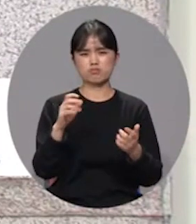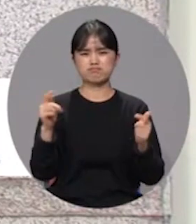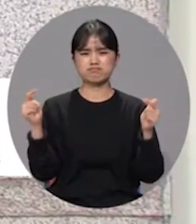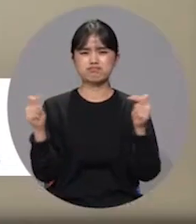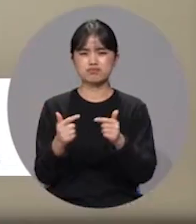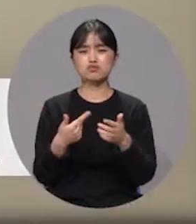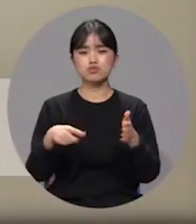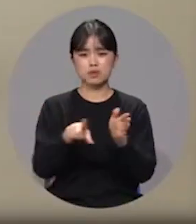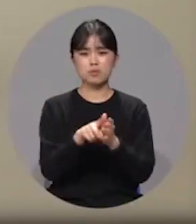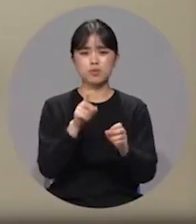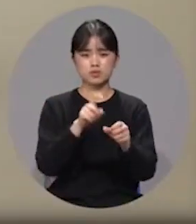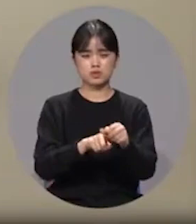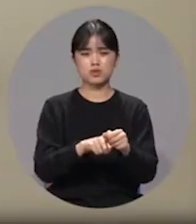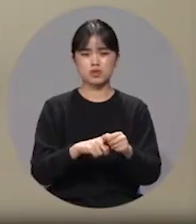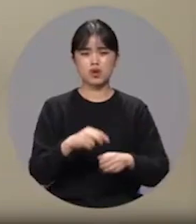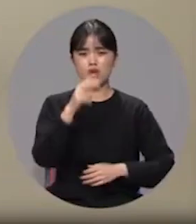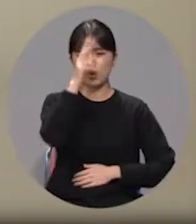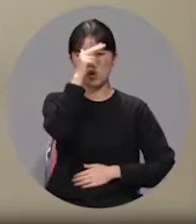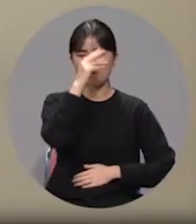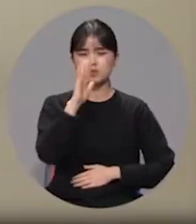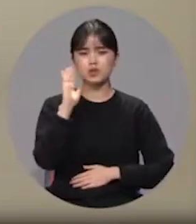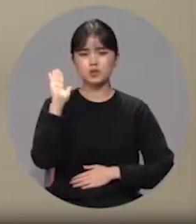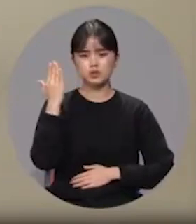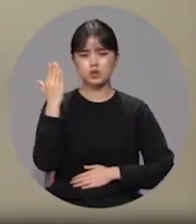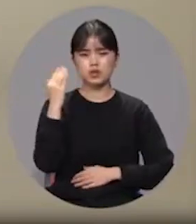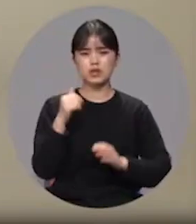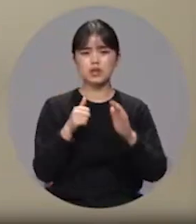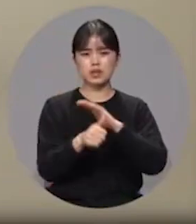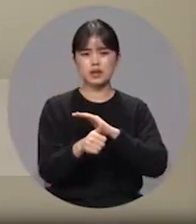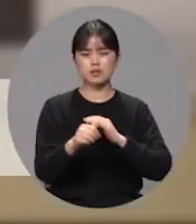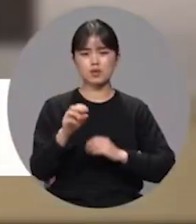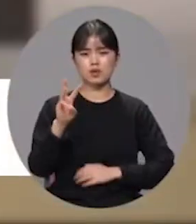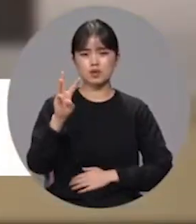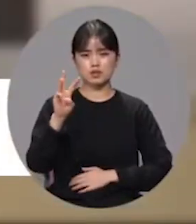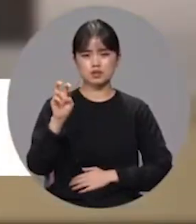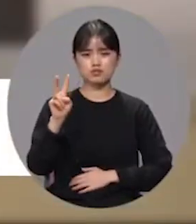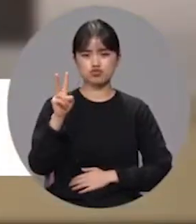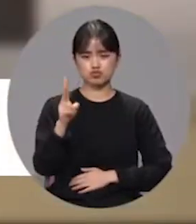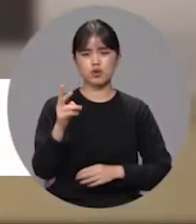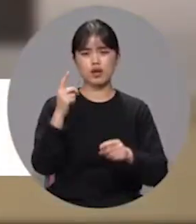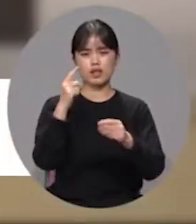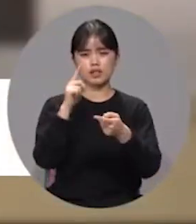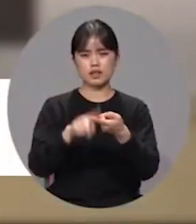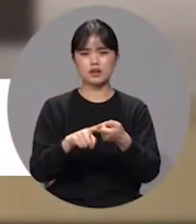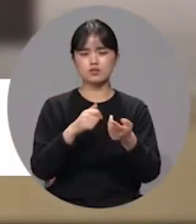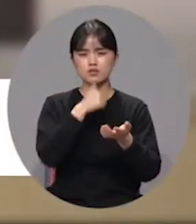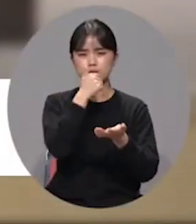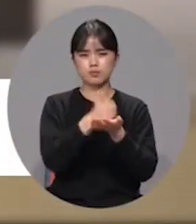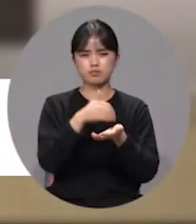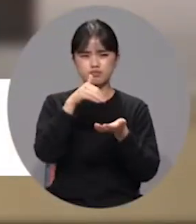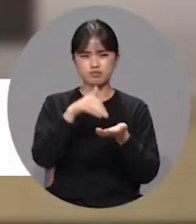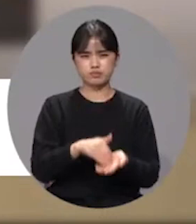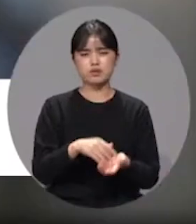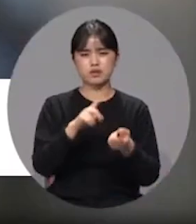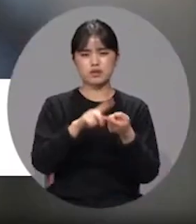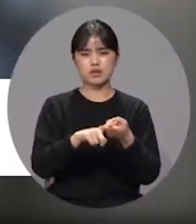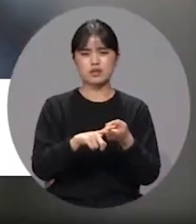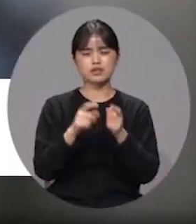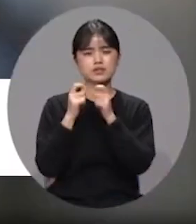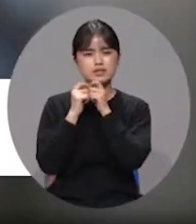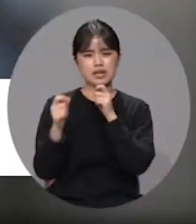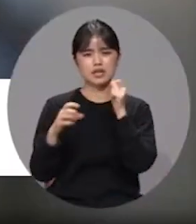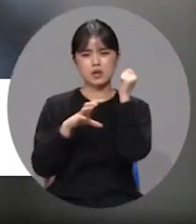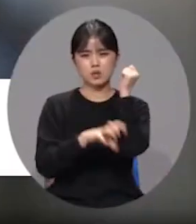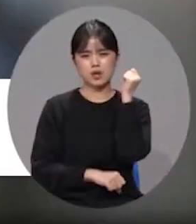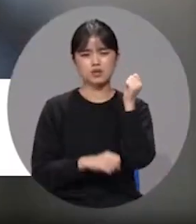시켰는 거잖아요. 검찰은 최근 업체 대표 54살 A씨 등 2명에 대해 특정 경제범죄 가중처벌법상 사기와 횡령,